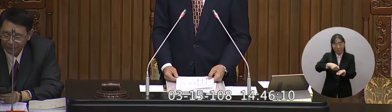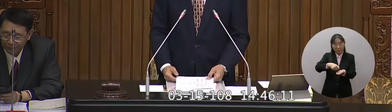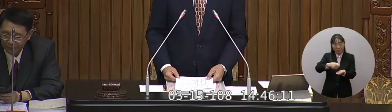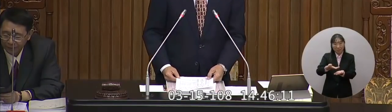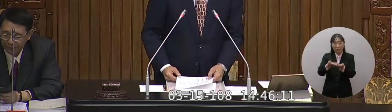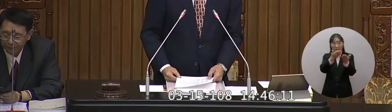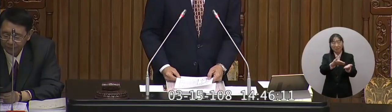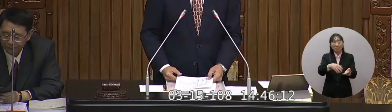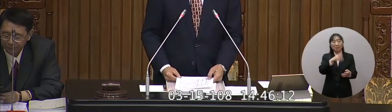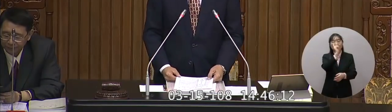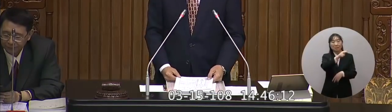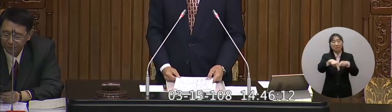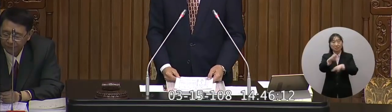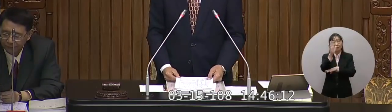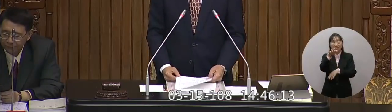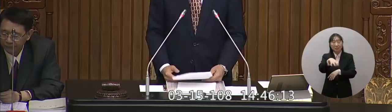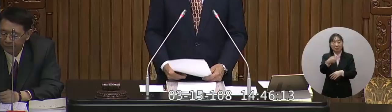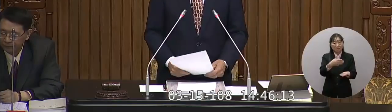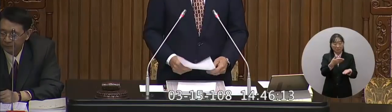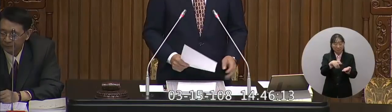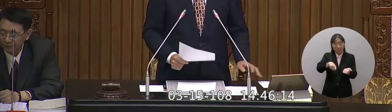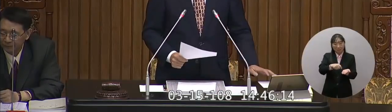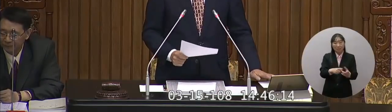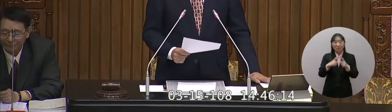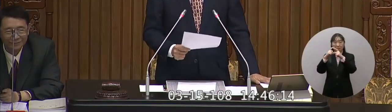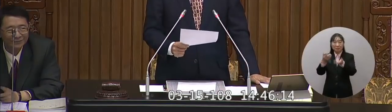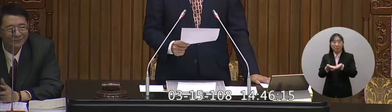请行政院书面回答啊。谢谢苏院长，谢谢陈委员。